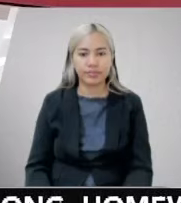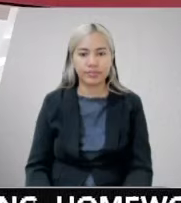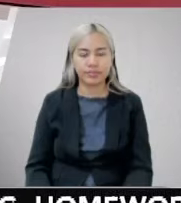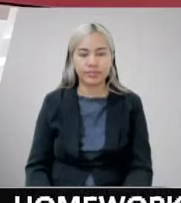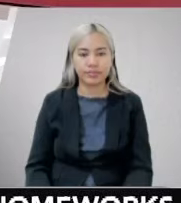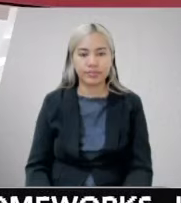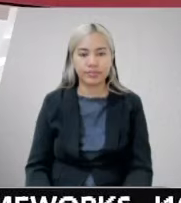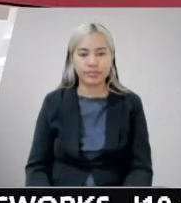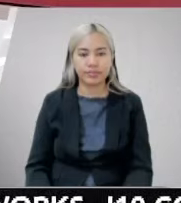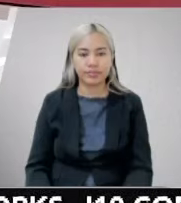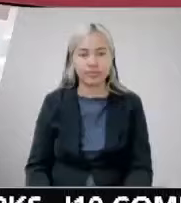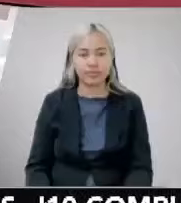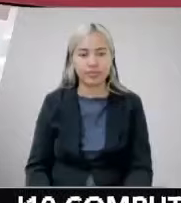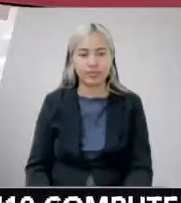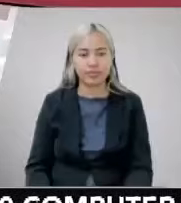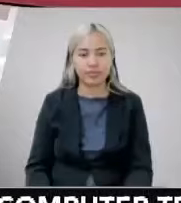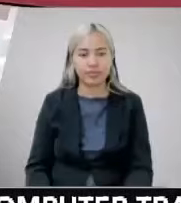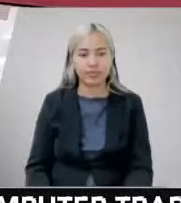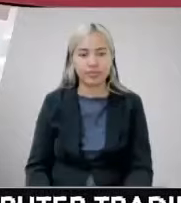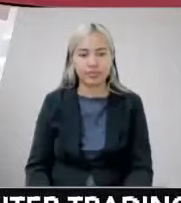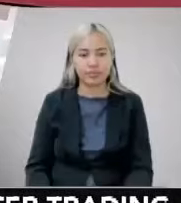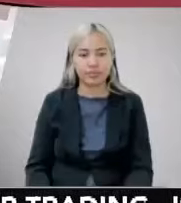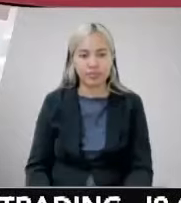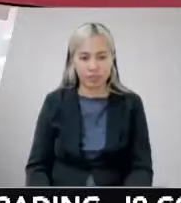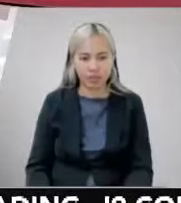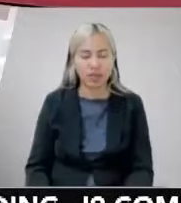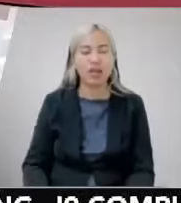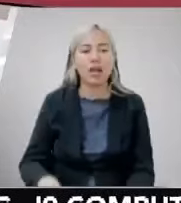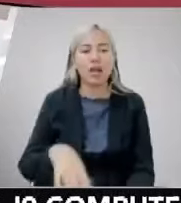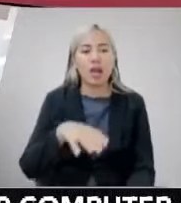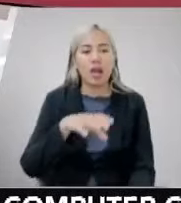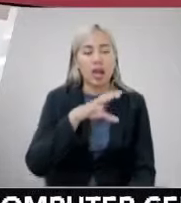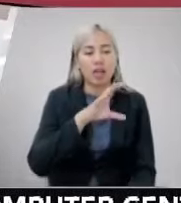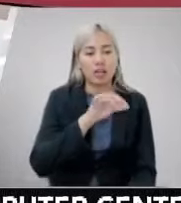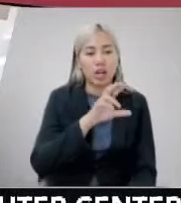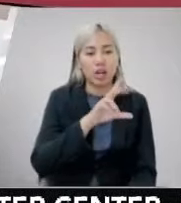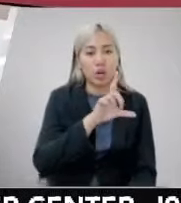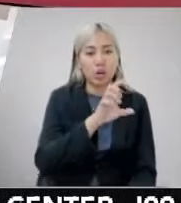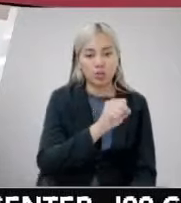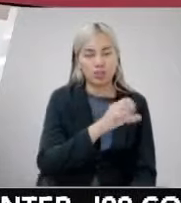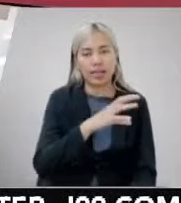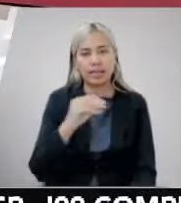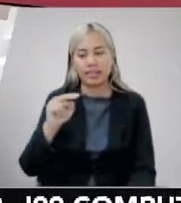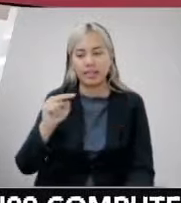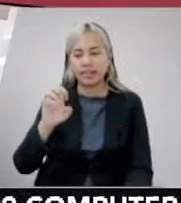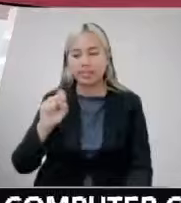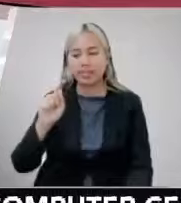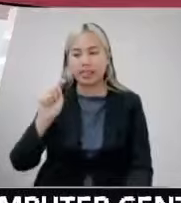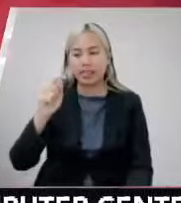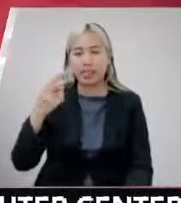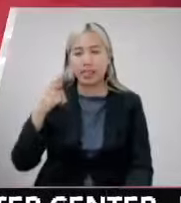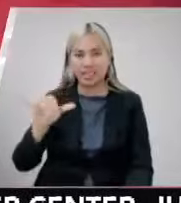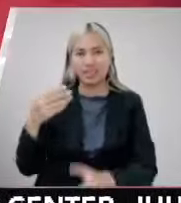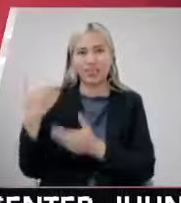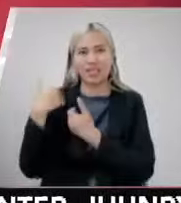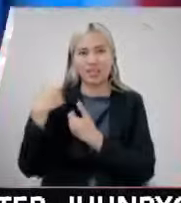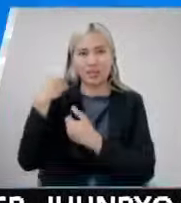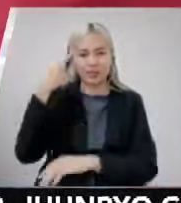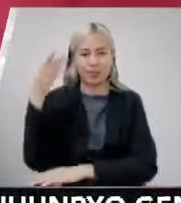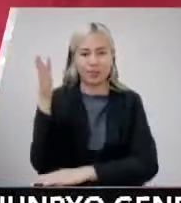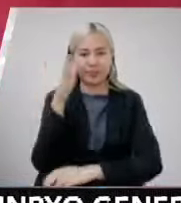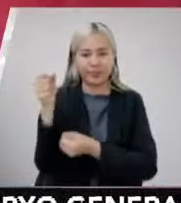Sina Pinoy Boxers Carlo Paalam at Nessie Pitecho ang flag bearers ng Pilipinas sa 2024 Paris Olympics. Inanunsyo yan ni